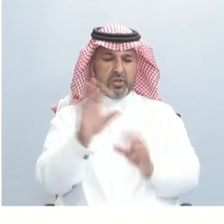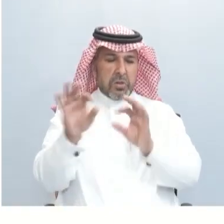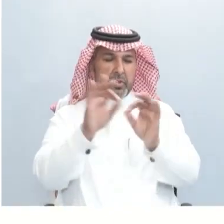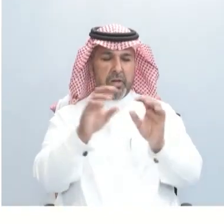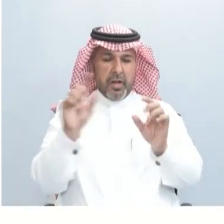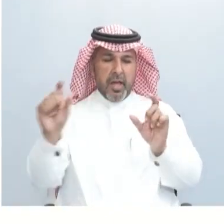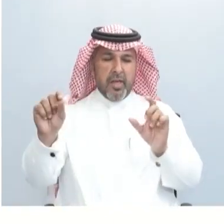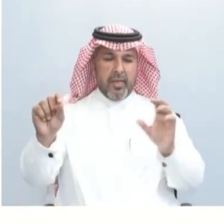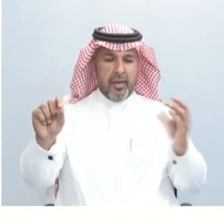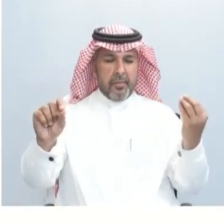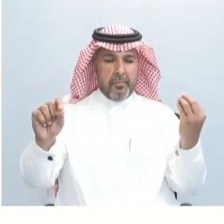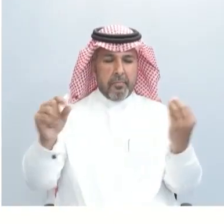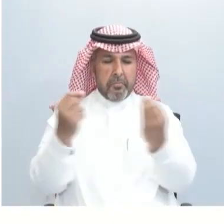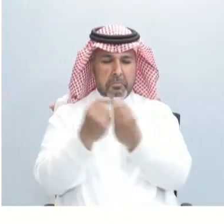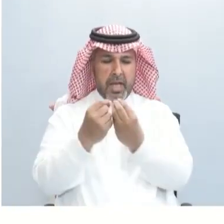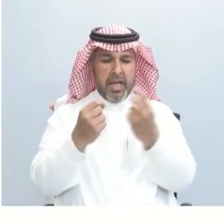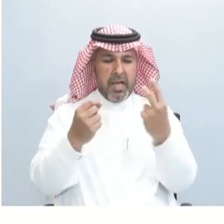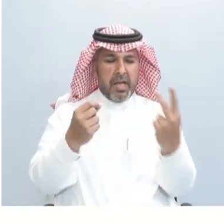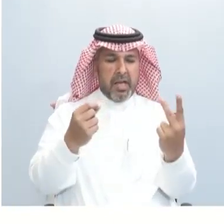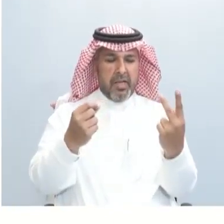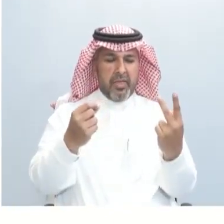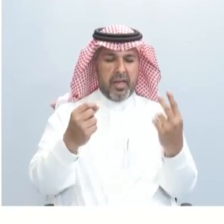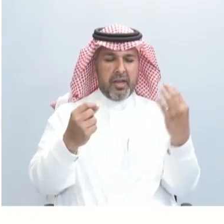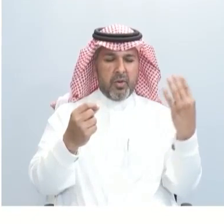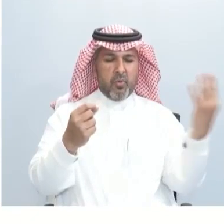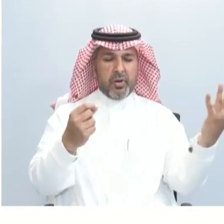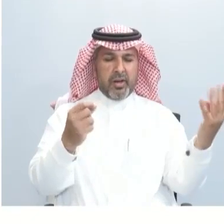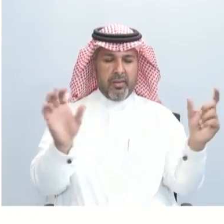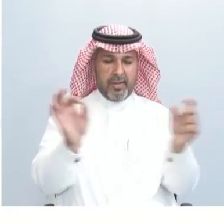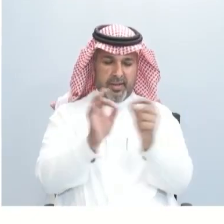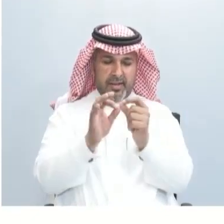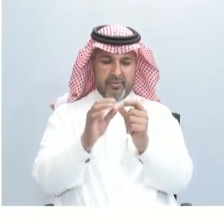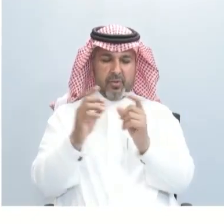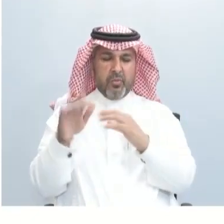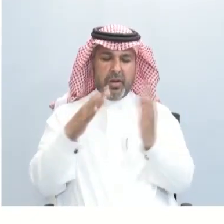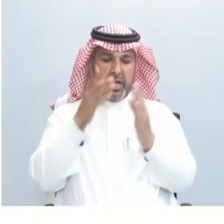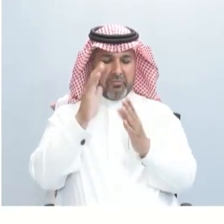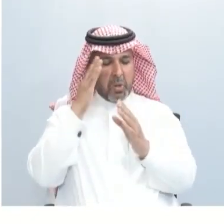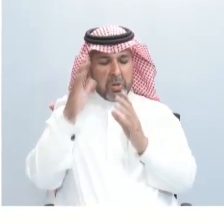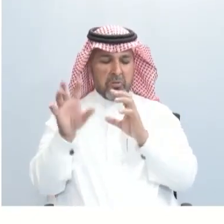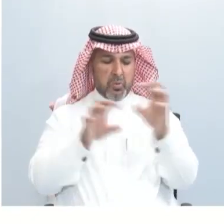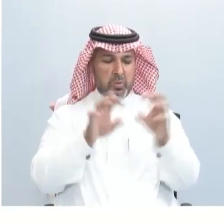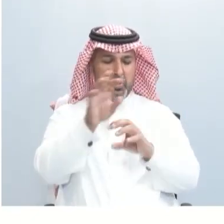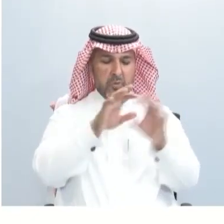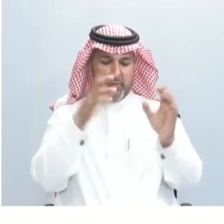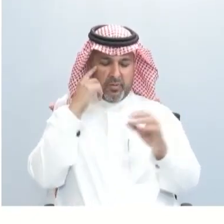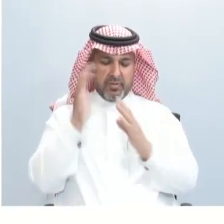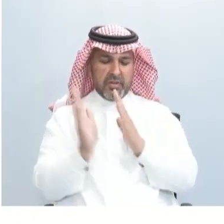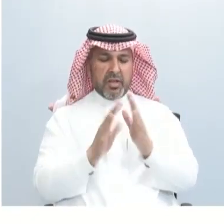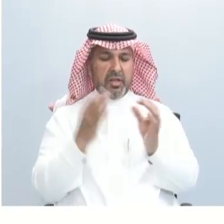جوائز والعدد اللي هو الخامس خمس طرائق ممكنه الاختيار اربع